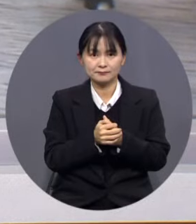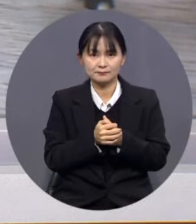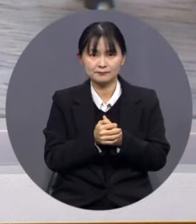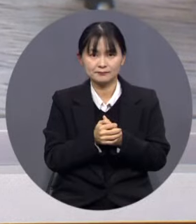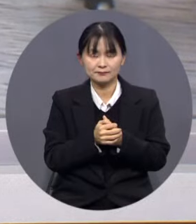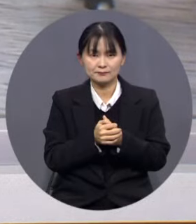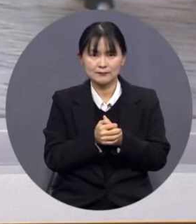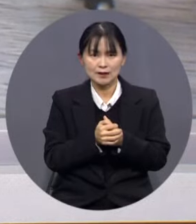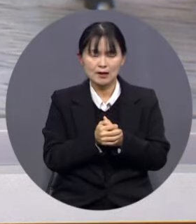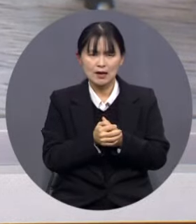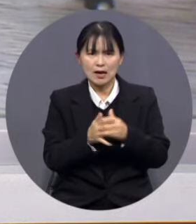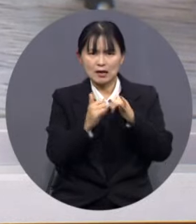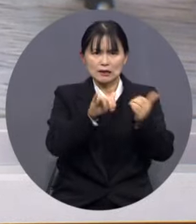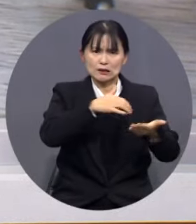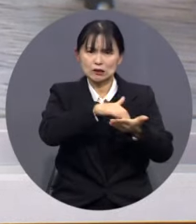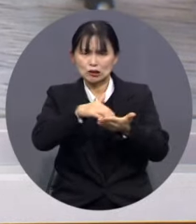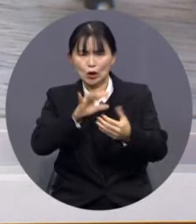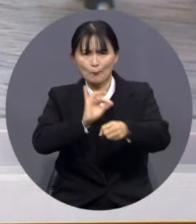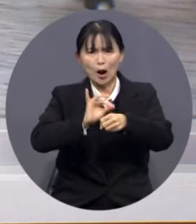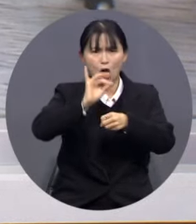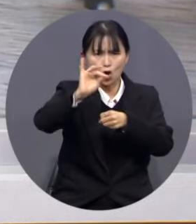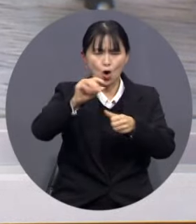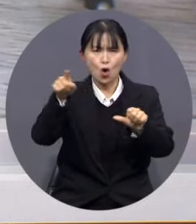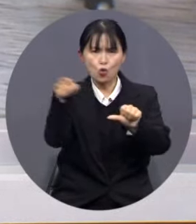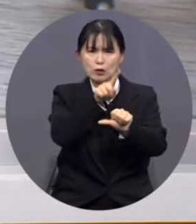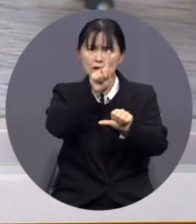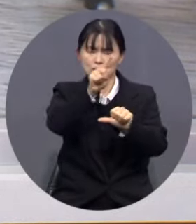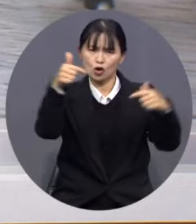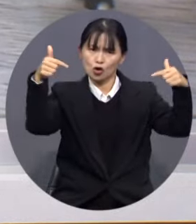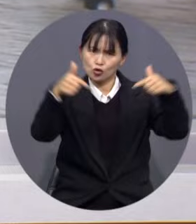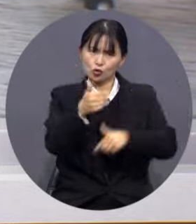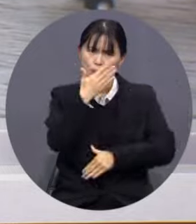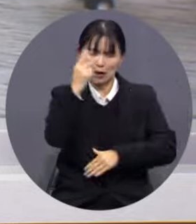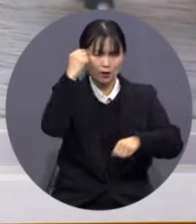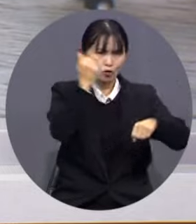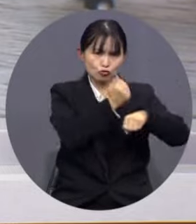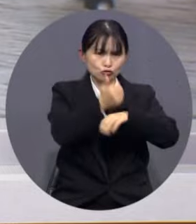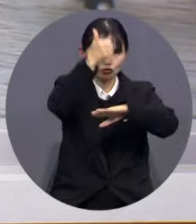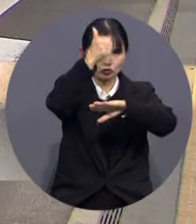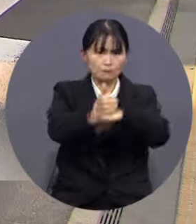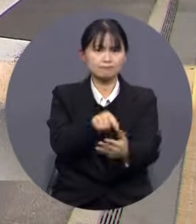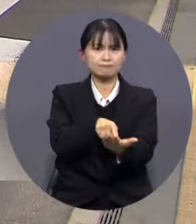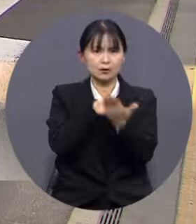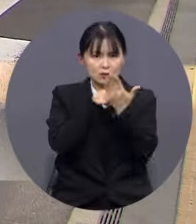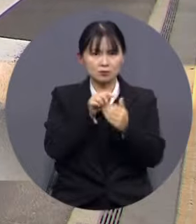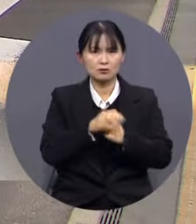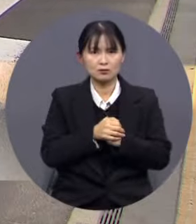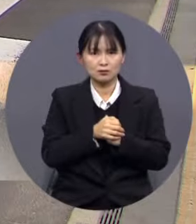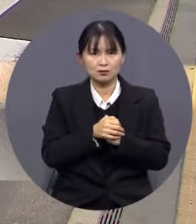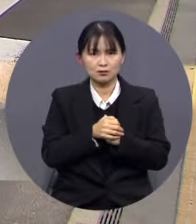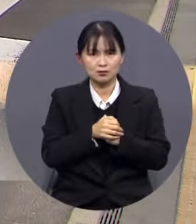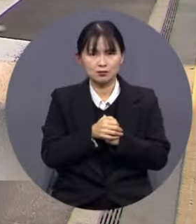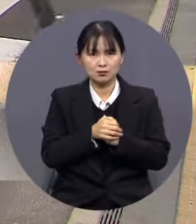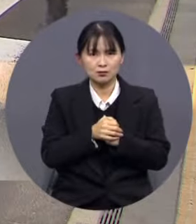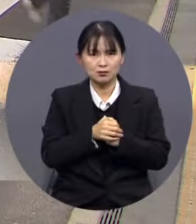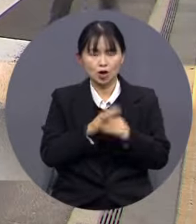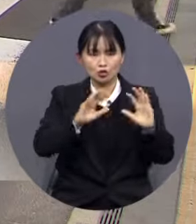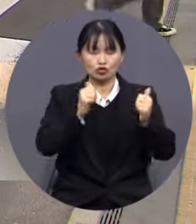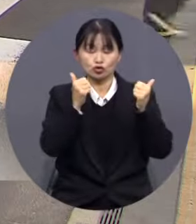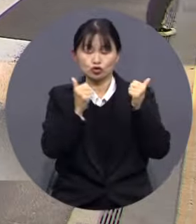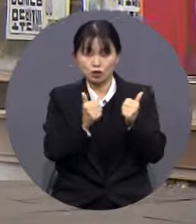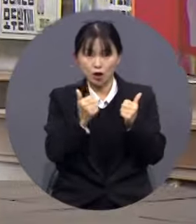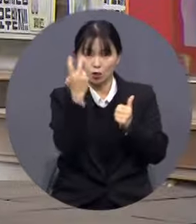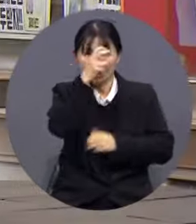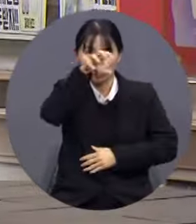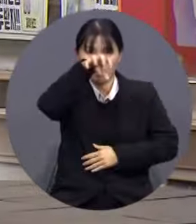제주도 인구가 100년 후에는 5분의 1로 줄어들 수 있다는 연구 결과가 나왔습니다. 국회